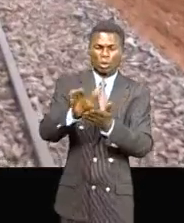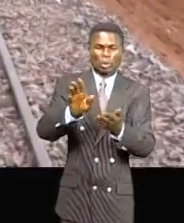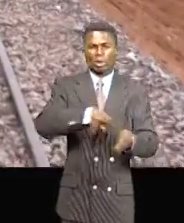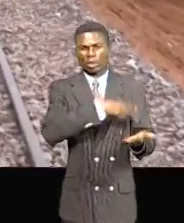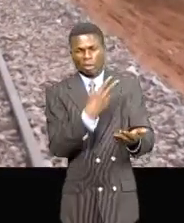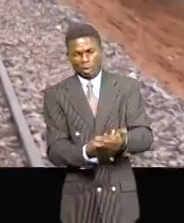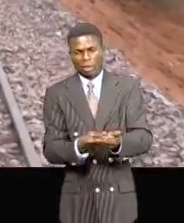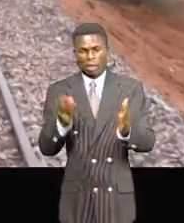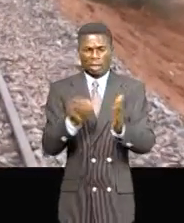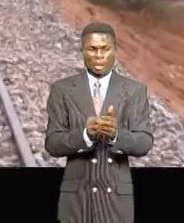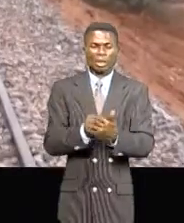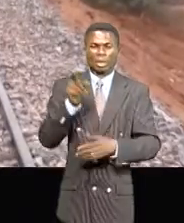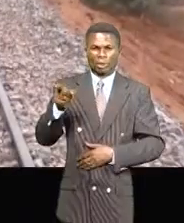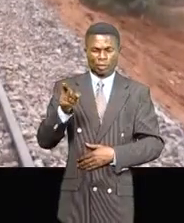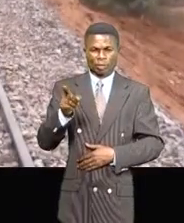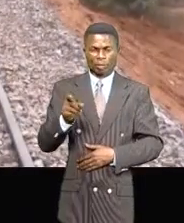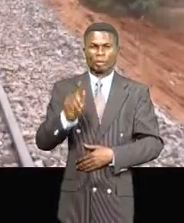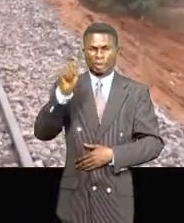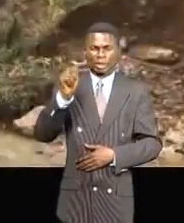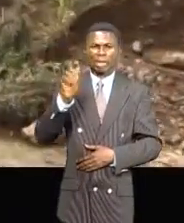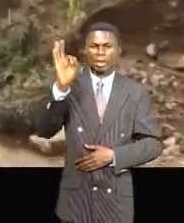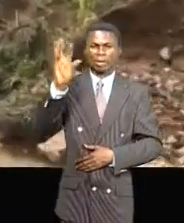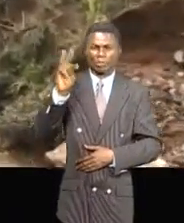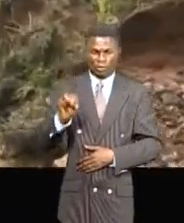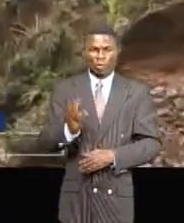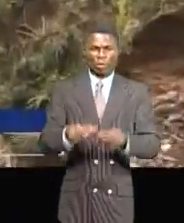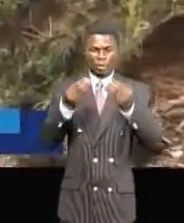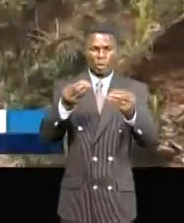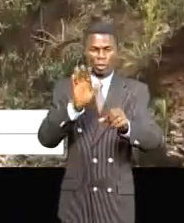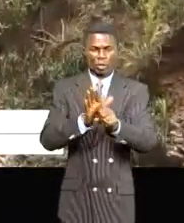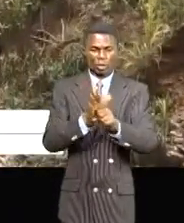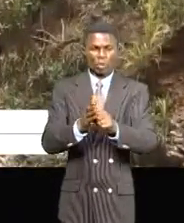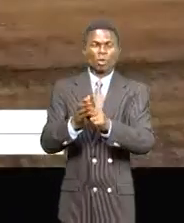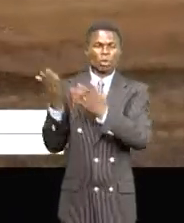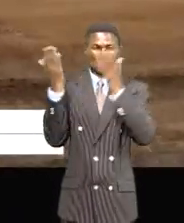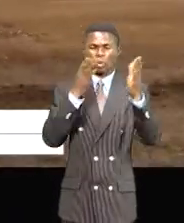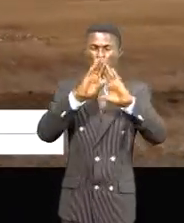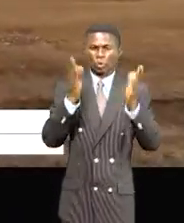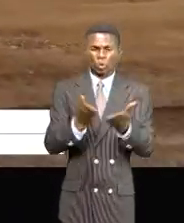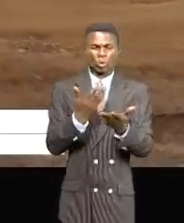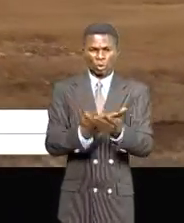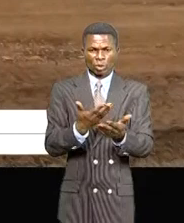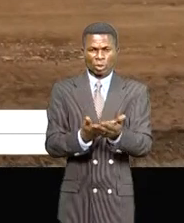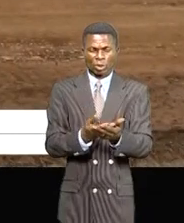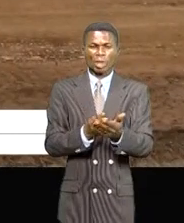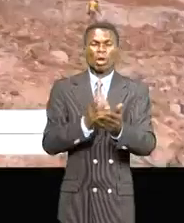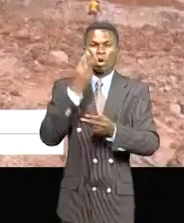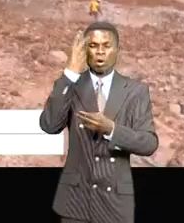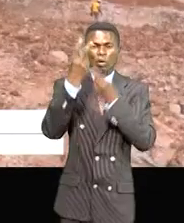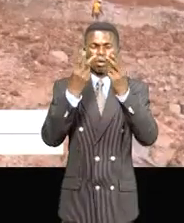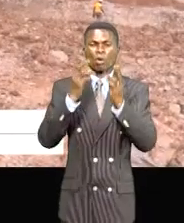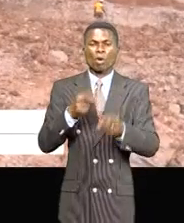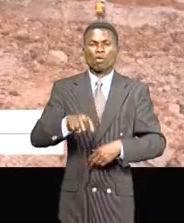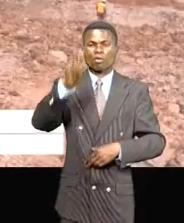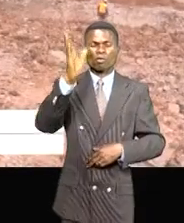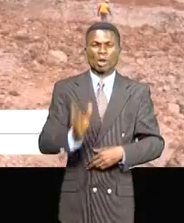le tronçon Tinké-Kouatibala. TFM a mis à disposition des moyens de transport en toute diligence pour les passagers bloqués